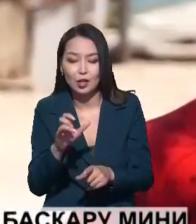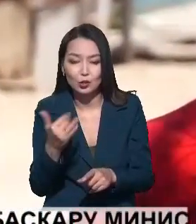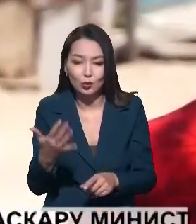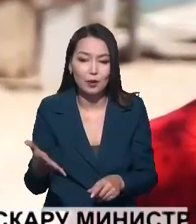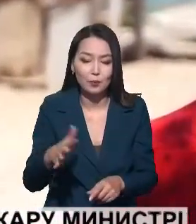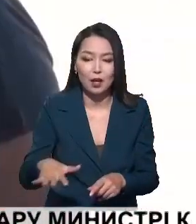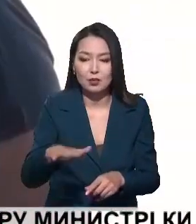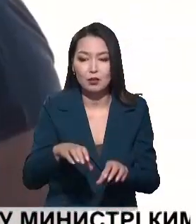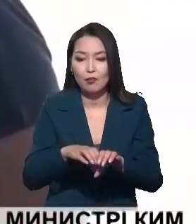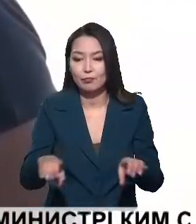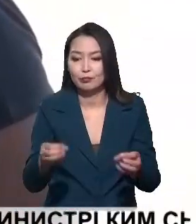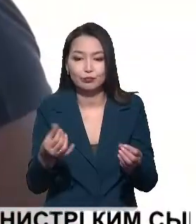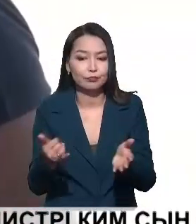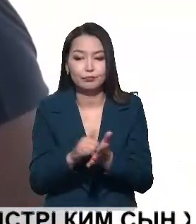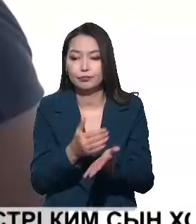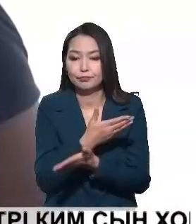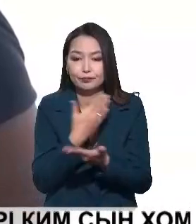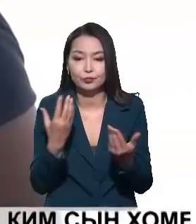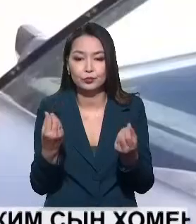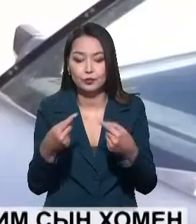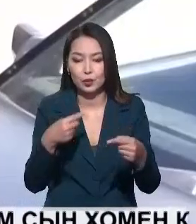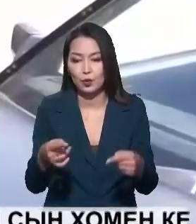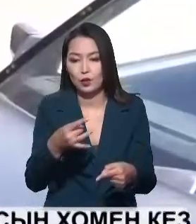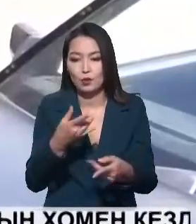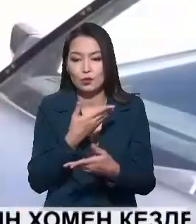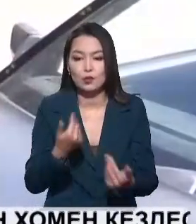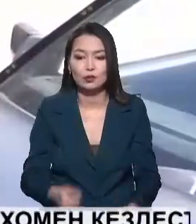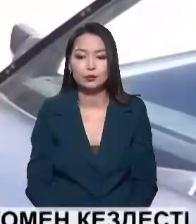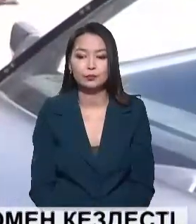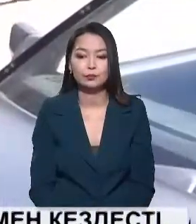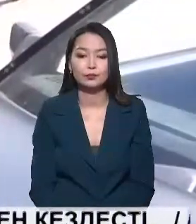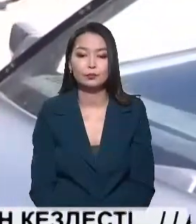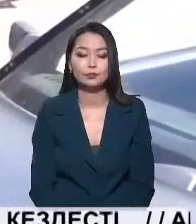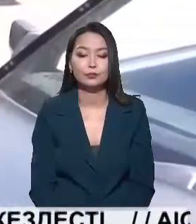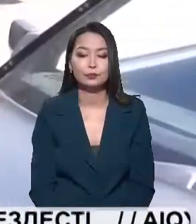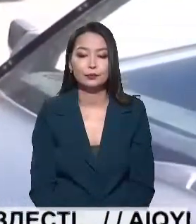кәріз жүйесіне қосылмаған. Берік Жұмабайұлы, Шерназ Борантаев, Астана Таймс, Тараз.